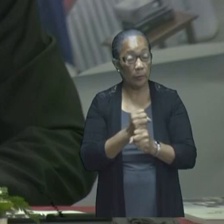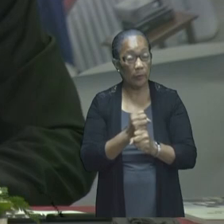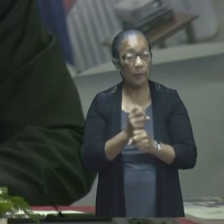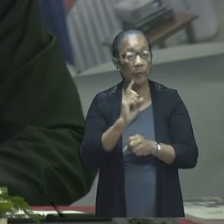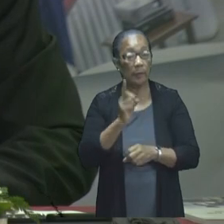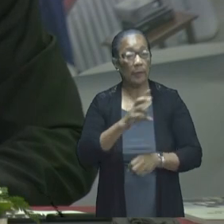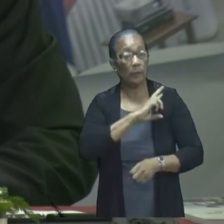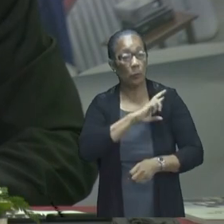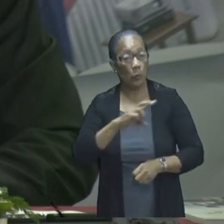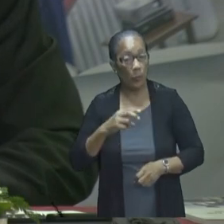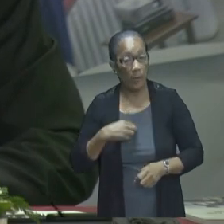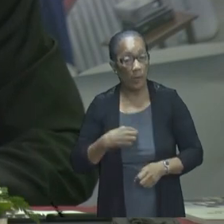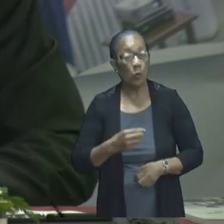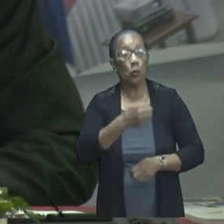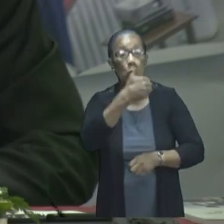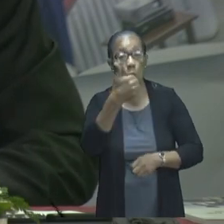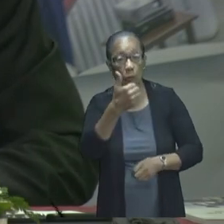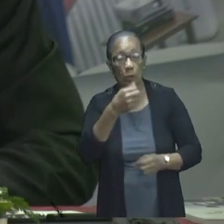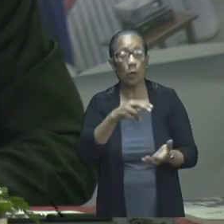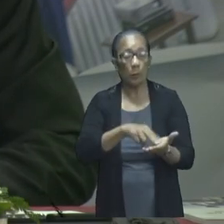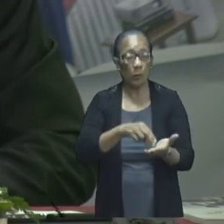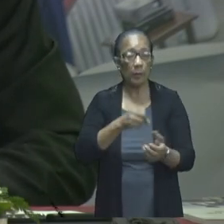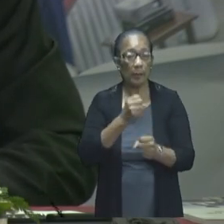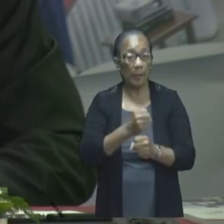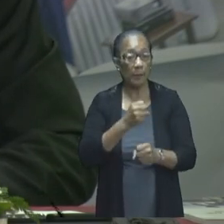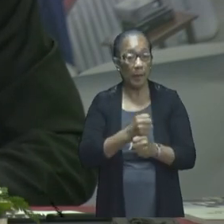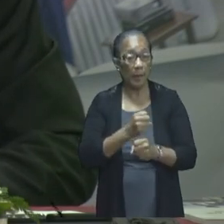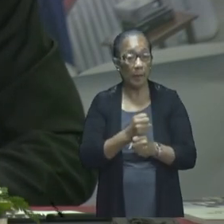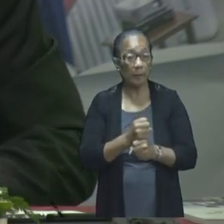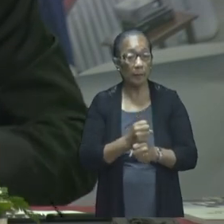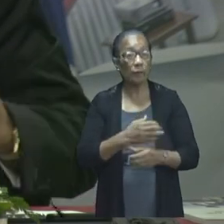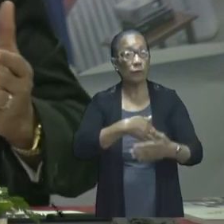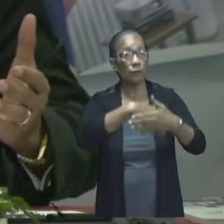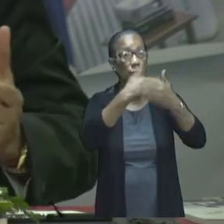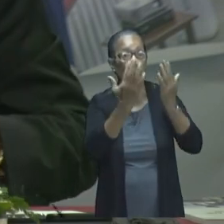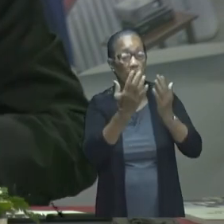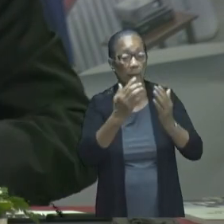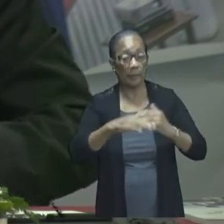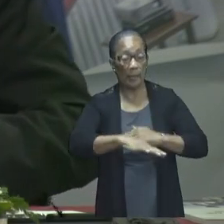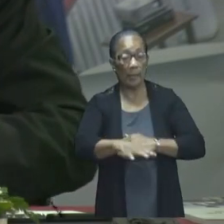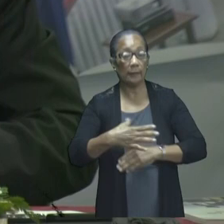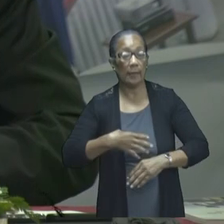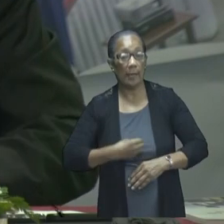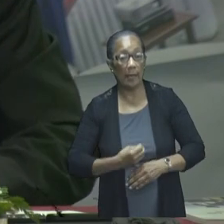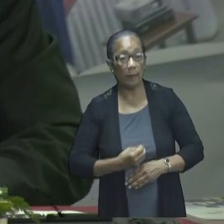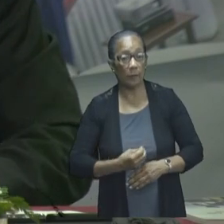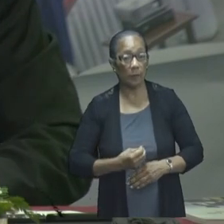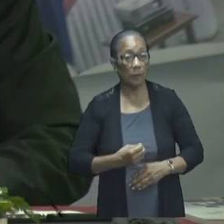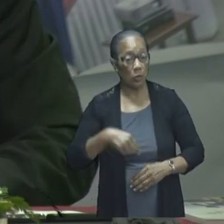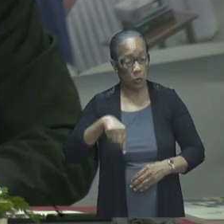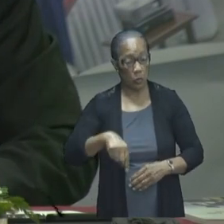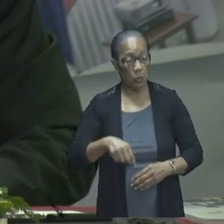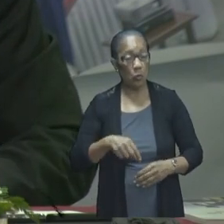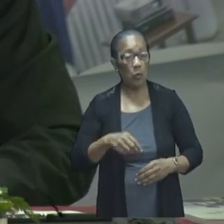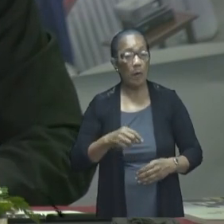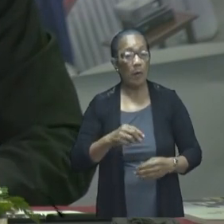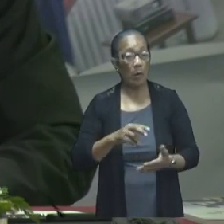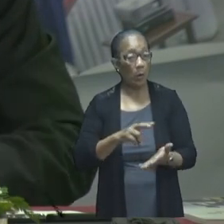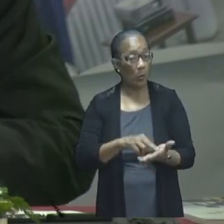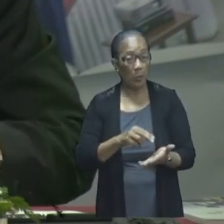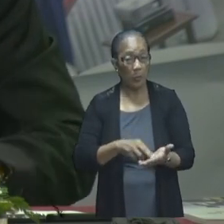optimaal gebruik kunnen maken van de carbon credits die wat land hebben en waarvan we dat nog de onvoldoende gebruik gemaakt hebben van